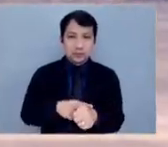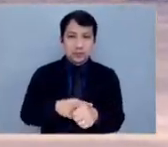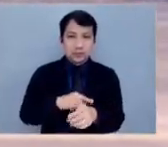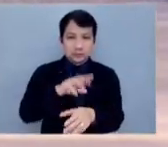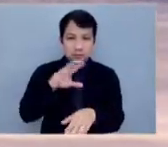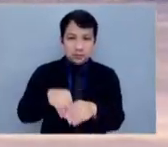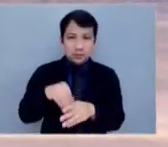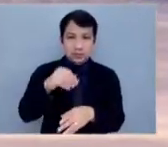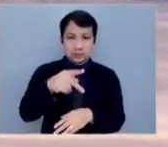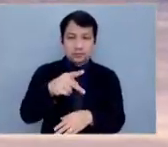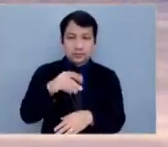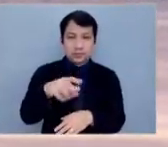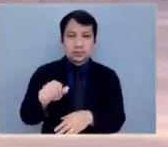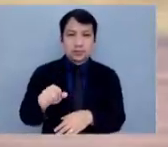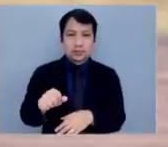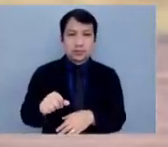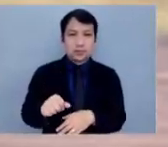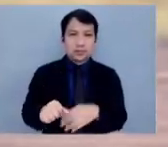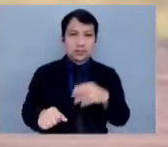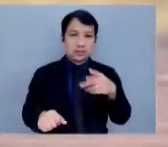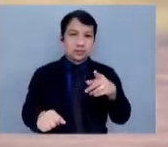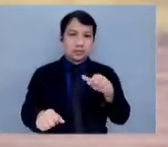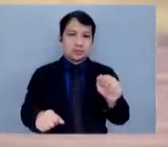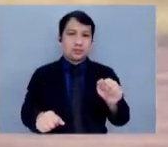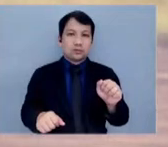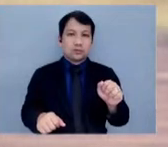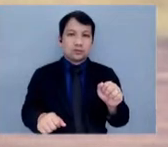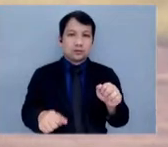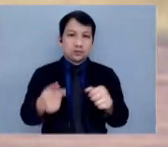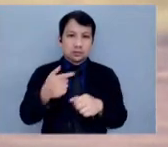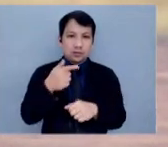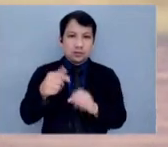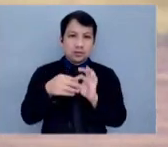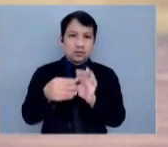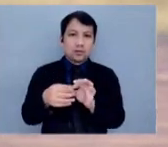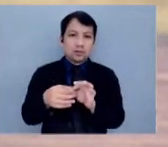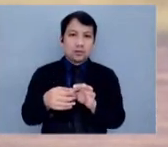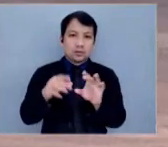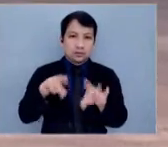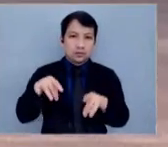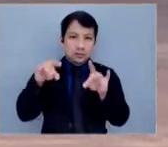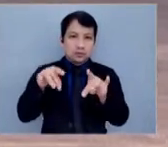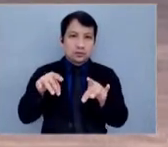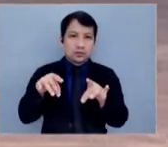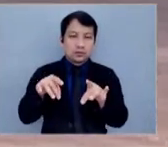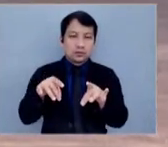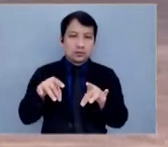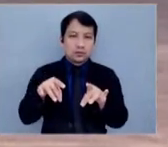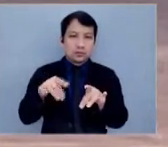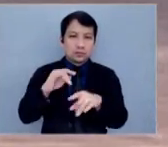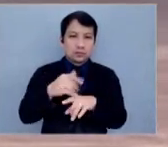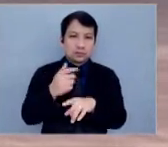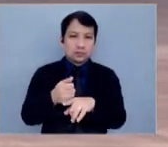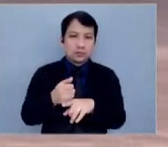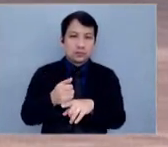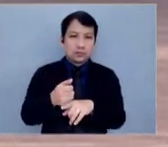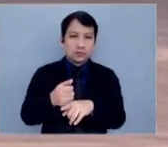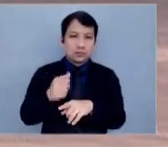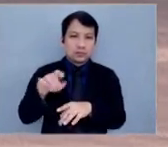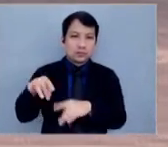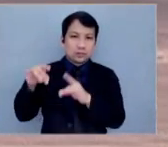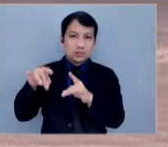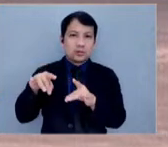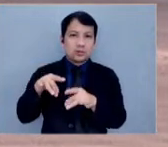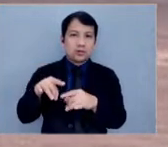Force sa Pitch Black Exercise na hinuhost at gaganapin sa Australia mula Hulyo hanggang Agosto. Previous years